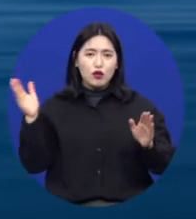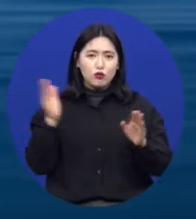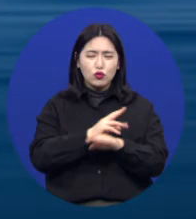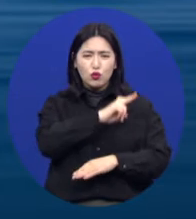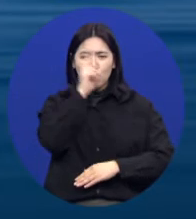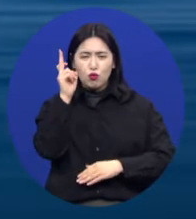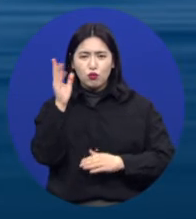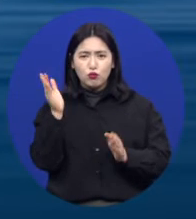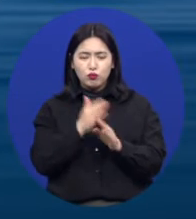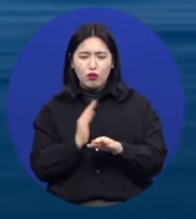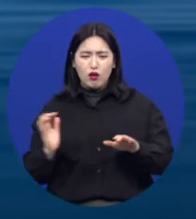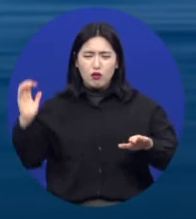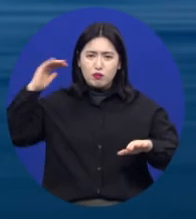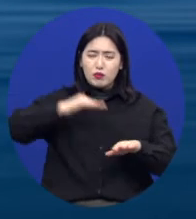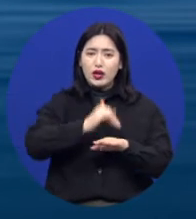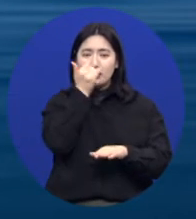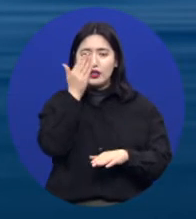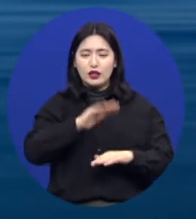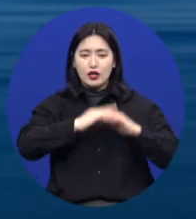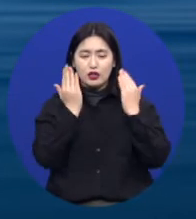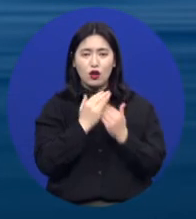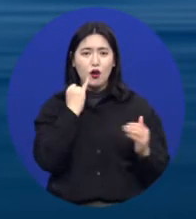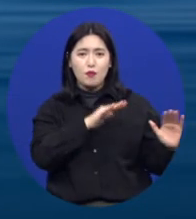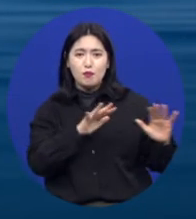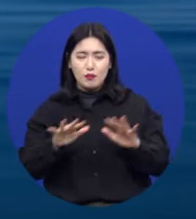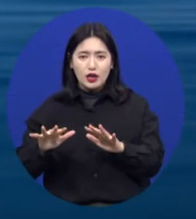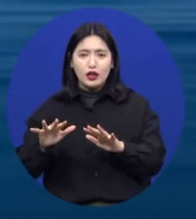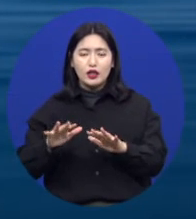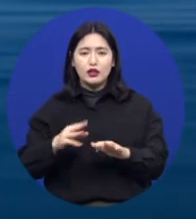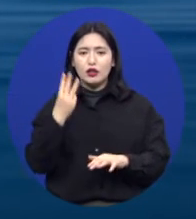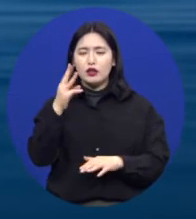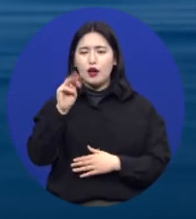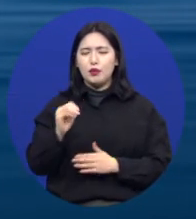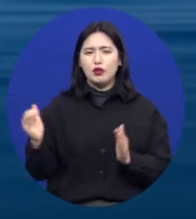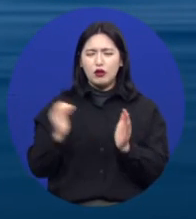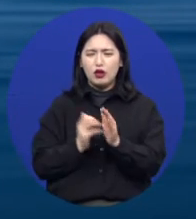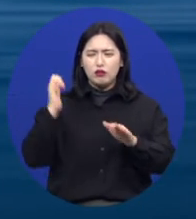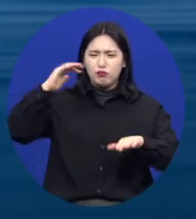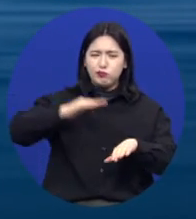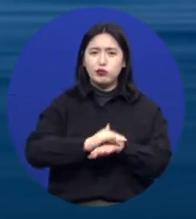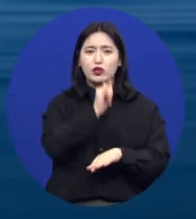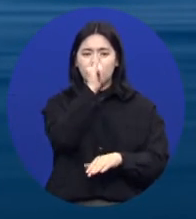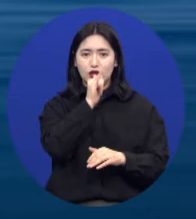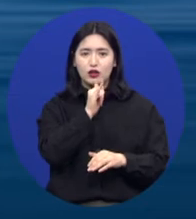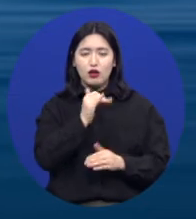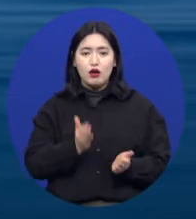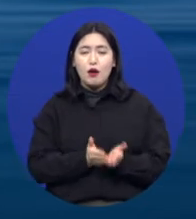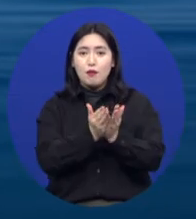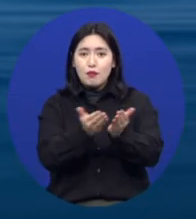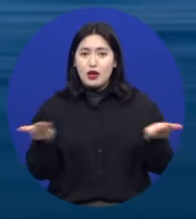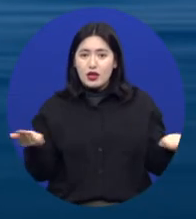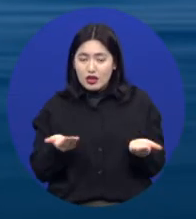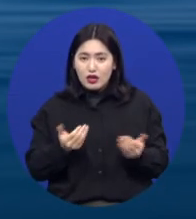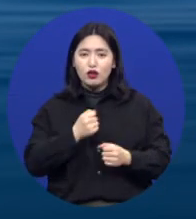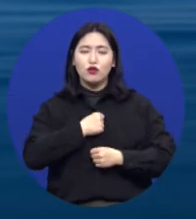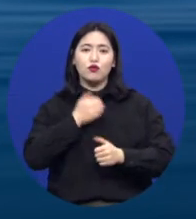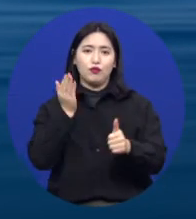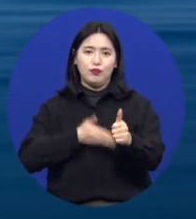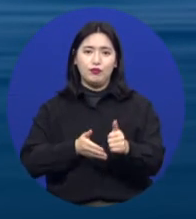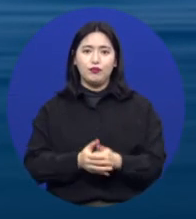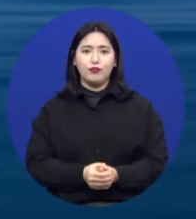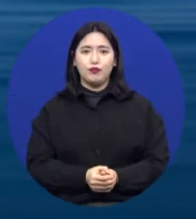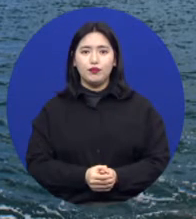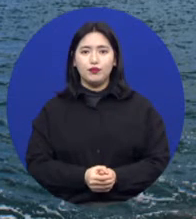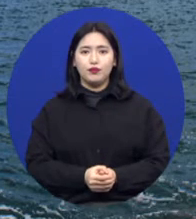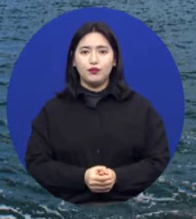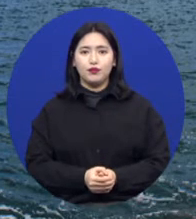내일 오후부터 점차 높아지겠는데요 제주도 전해상에서 물결이 최고 3m까지 높게 읽겠습니다 항해나 조업하는 선박들은